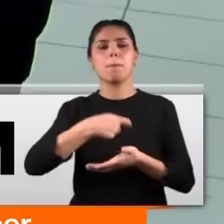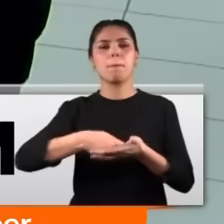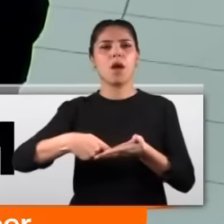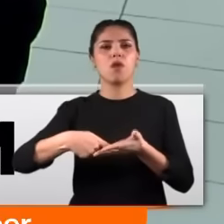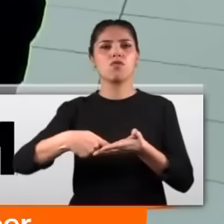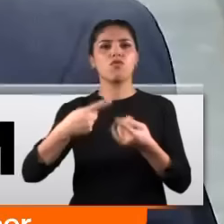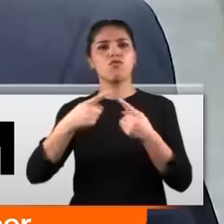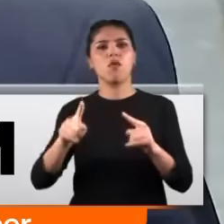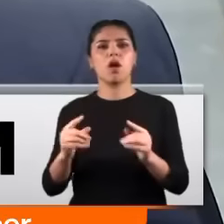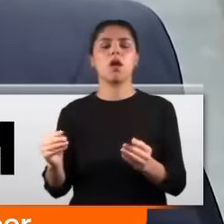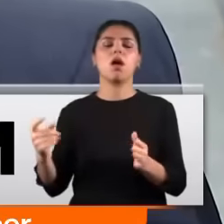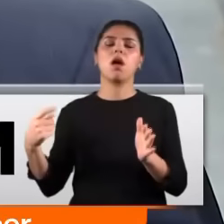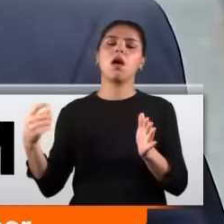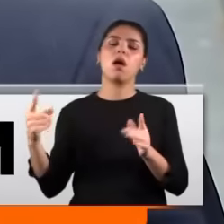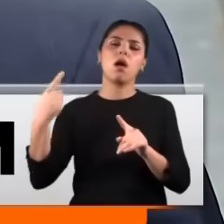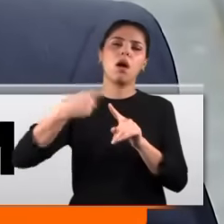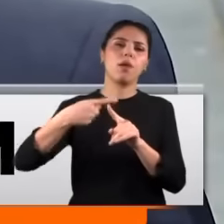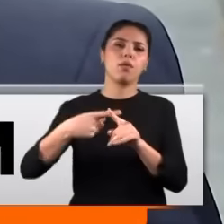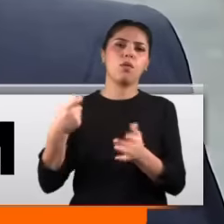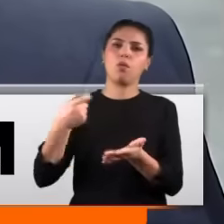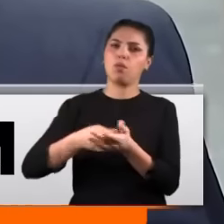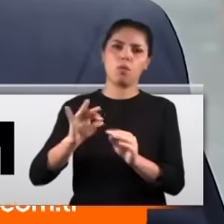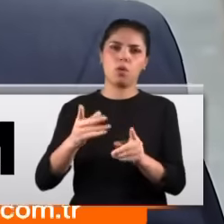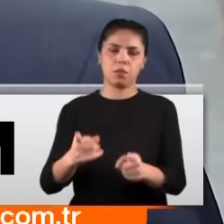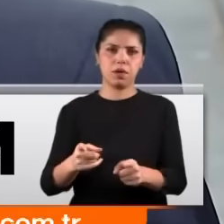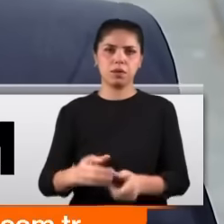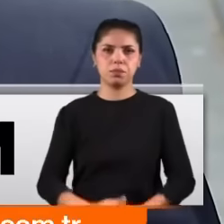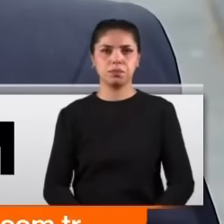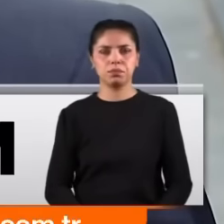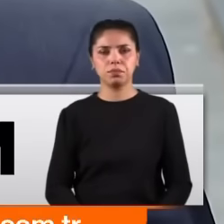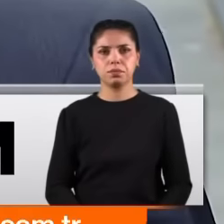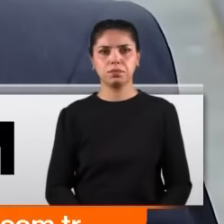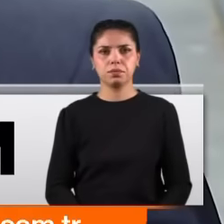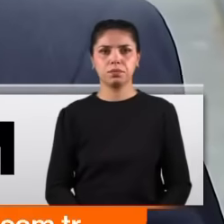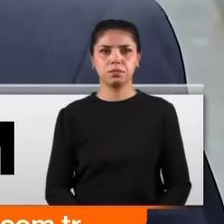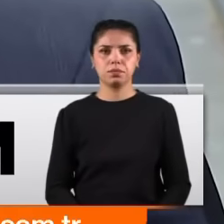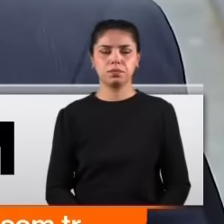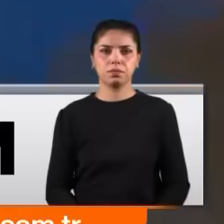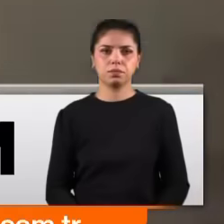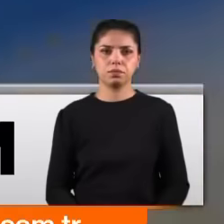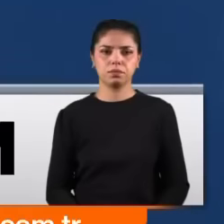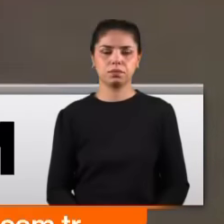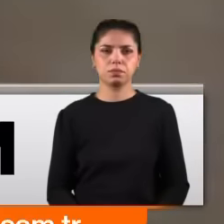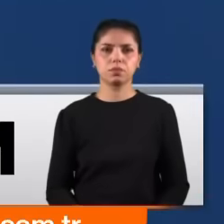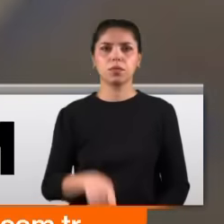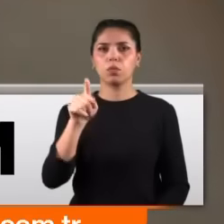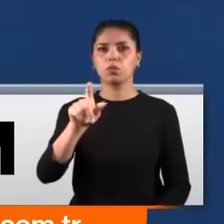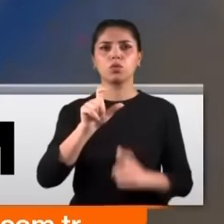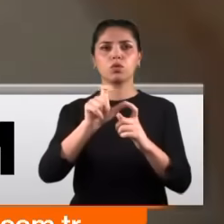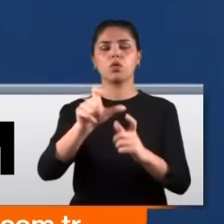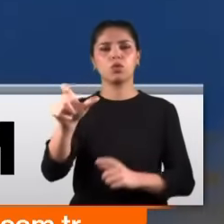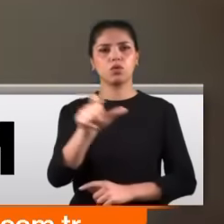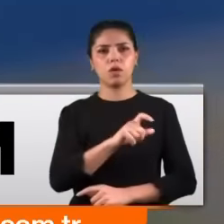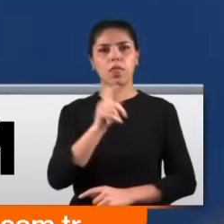birlikte yatırılabilir. Memur emeklilerine verilen %49 zam kadar biz SSK'lı emeklilerine neden verilmedi acaba? İşte bu sorunun